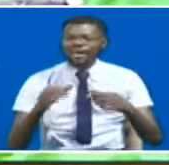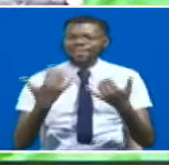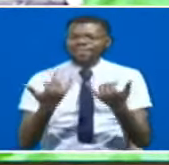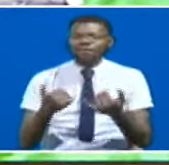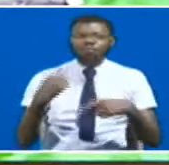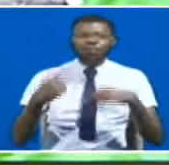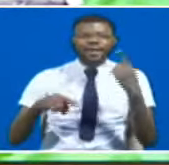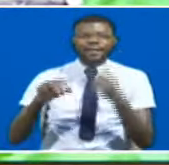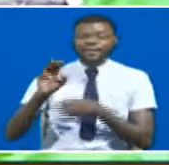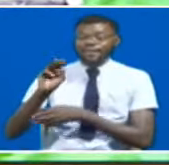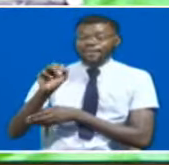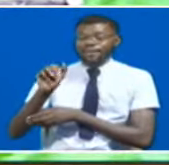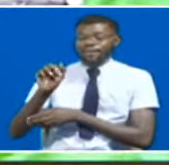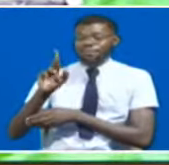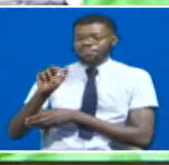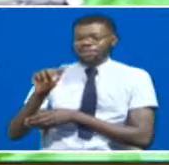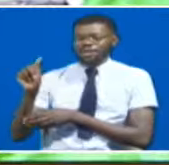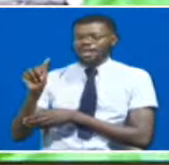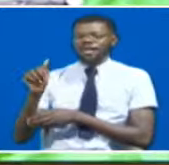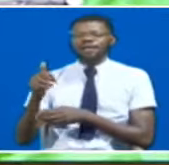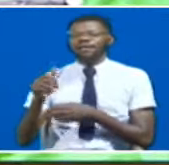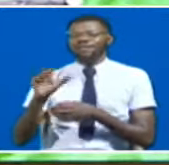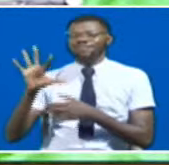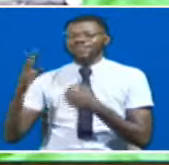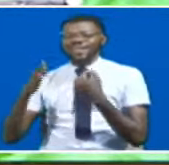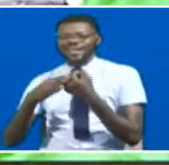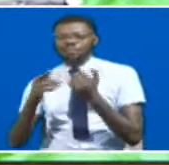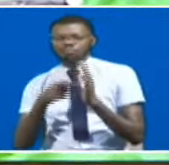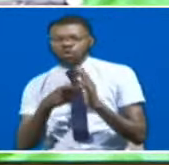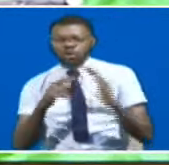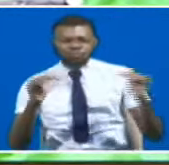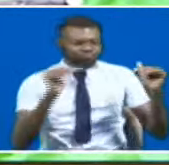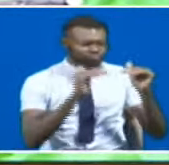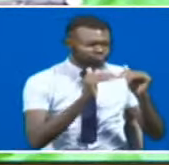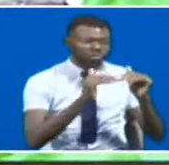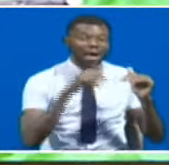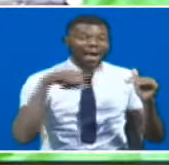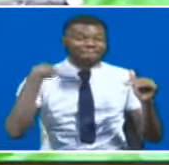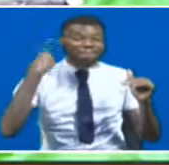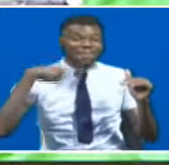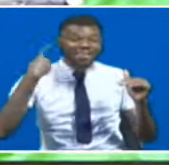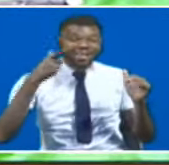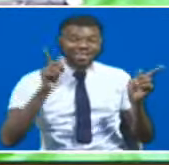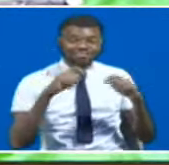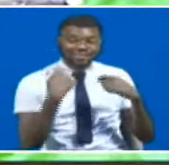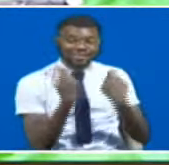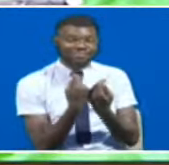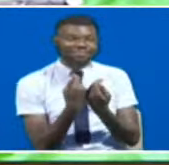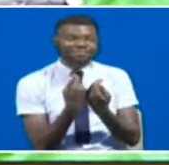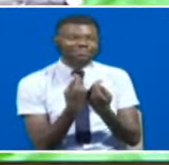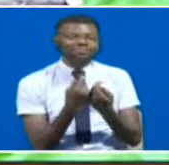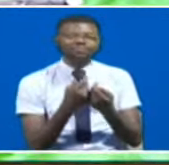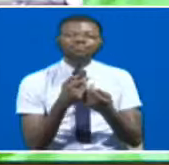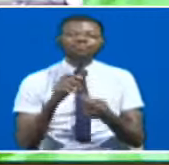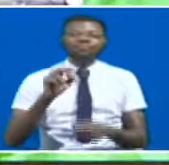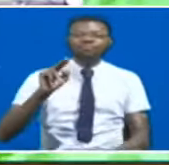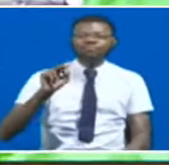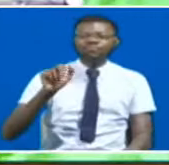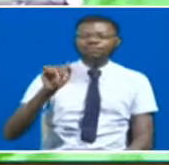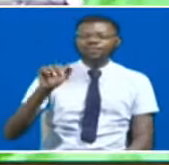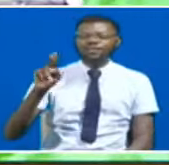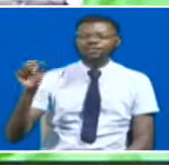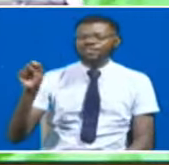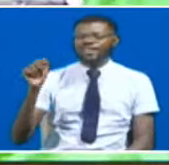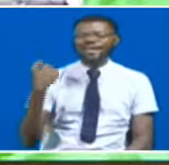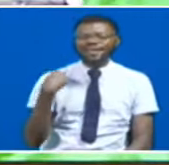Mara wamepanda kileleni mwa jedwali na alama 59, alama sawa na Mathare wanaoshikilia nafasi ya pili, na hivyo SFC wanafunga tatu bora